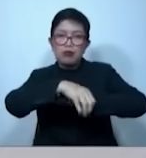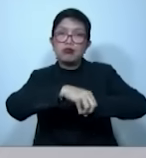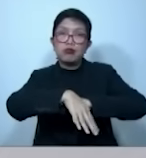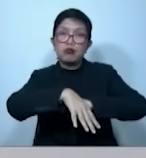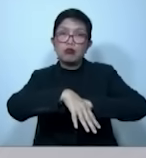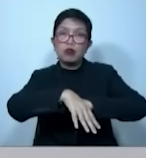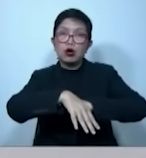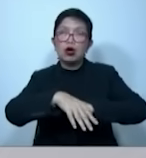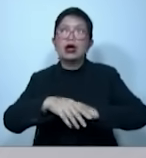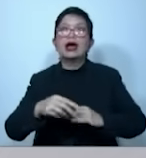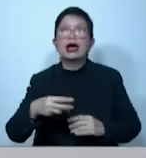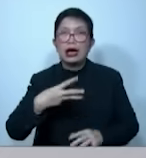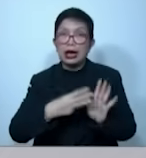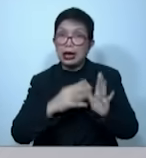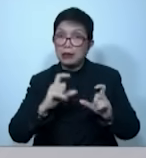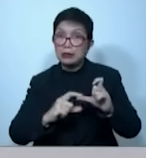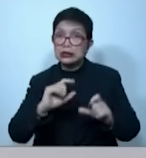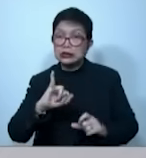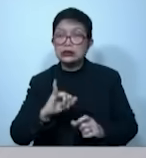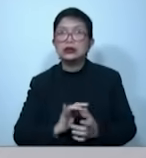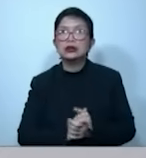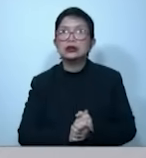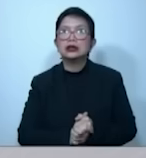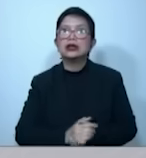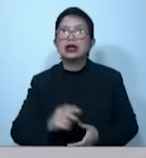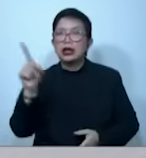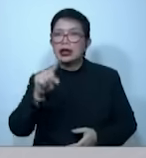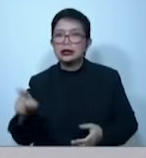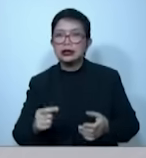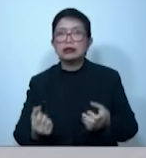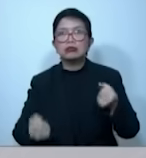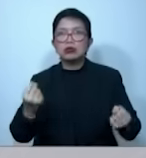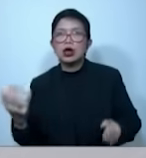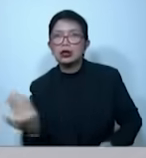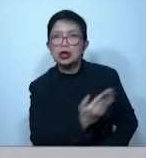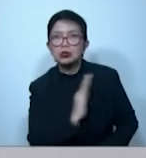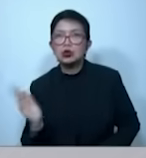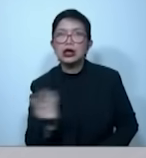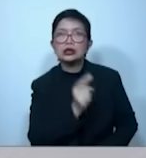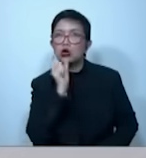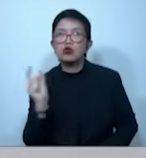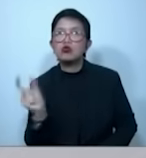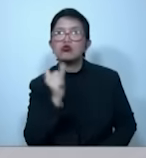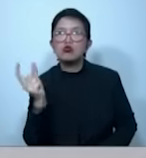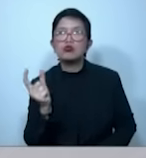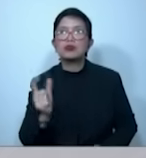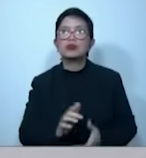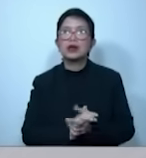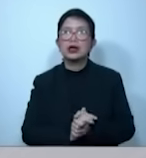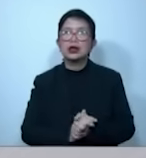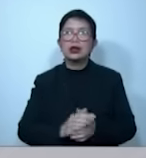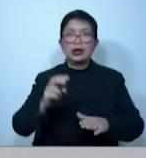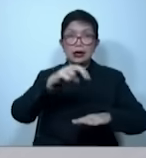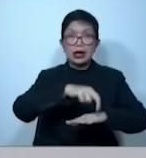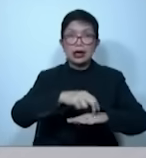yang kedua elektrifikasi kendaraan umum yang ketiga konversi kendaraan umum dan dulu yang naik kendaraan umum